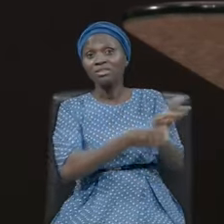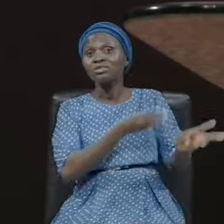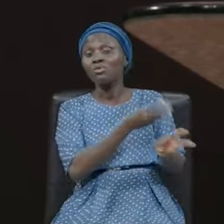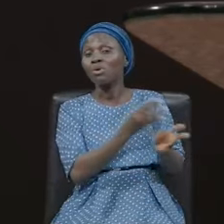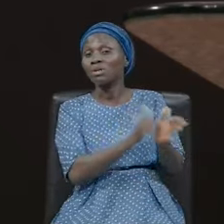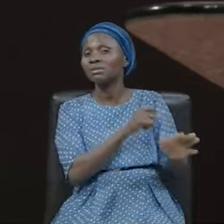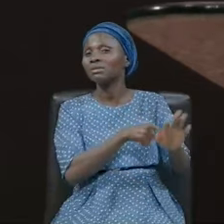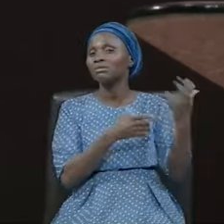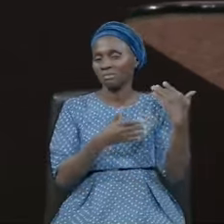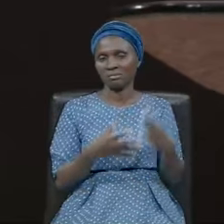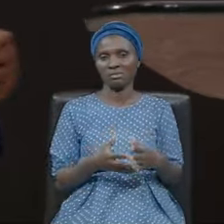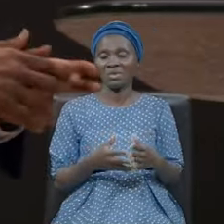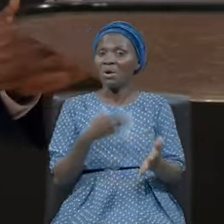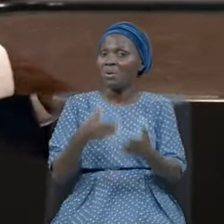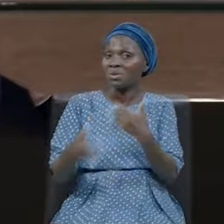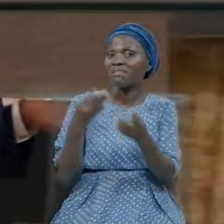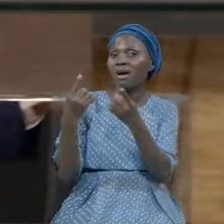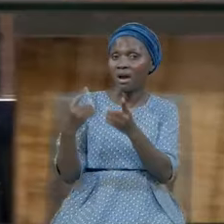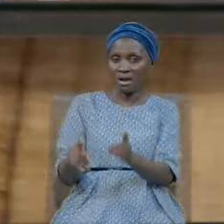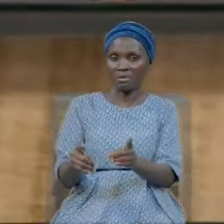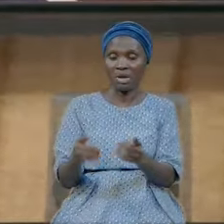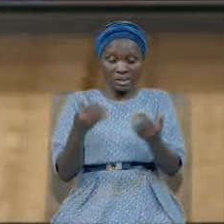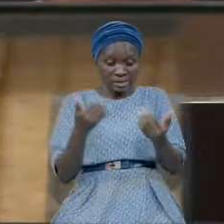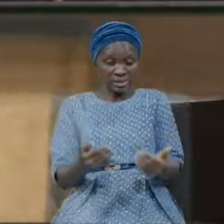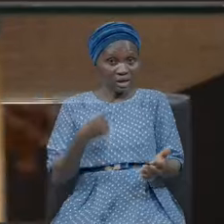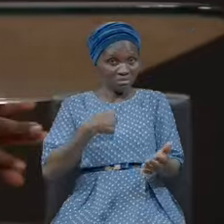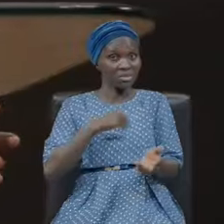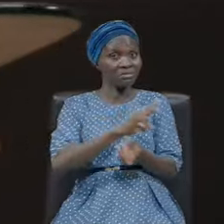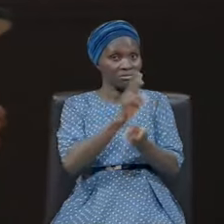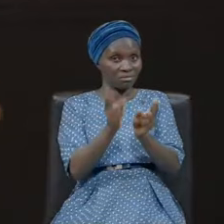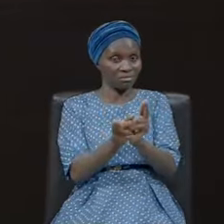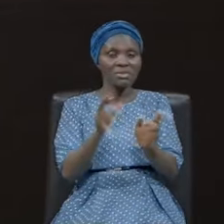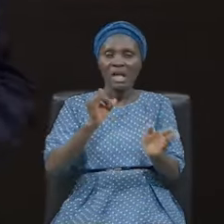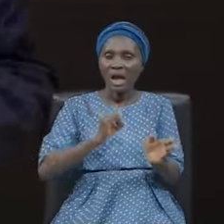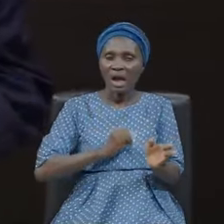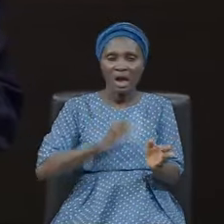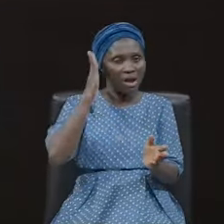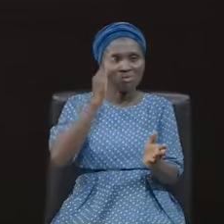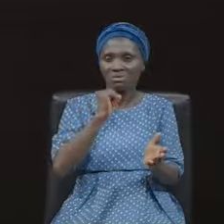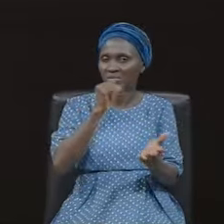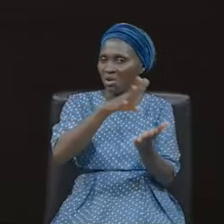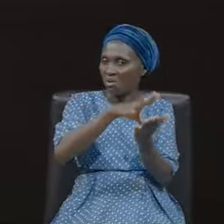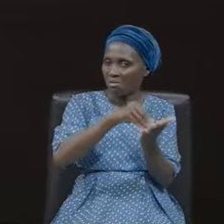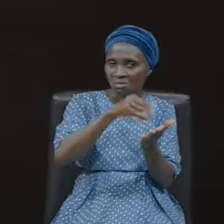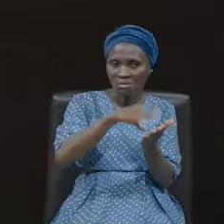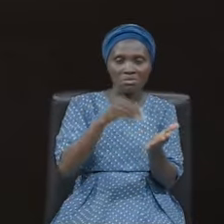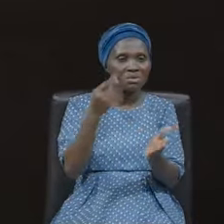ce qui arrive. Maintenant, je suis né de nouveau. Je ne vais pas suivre la voie du